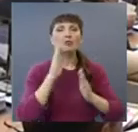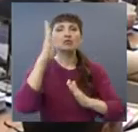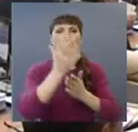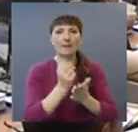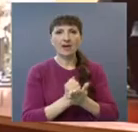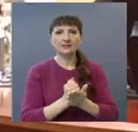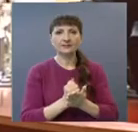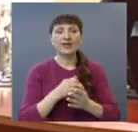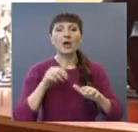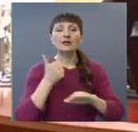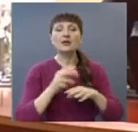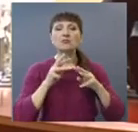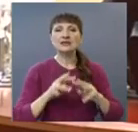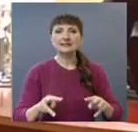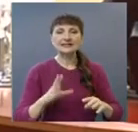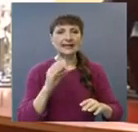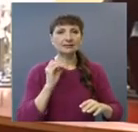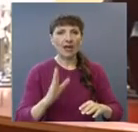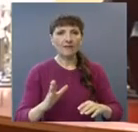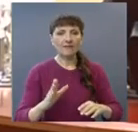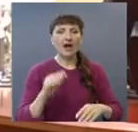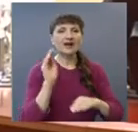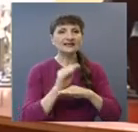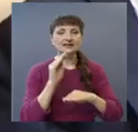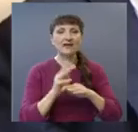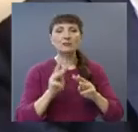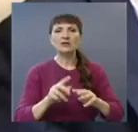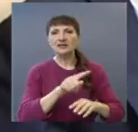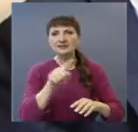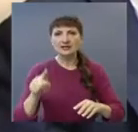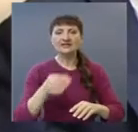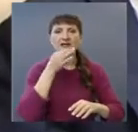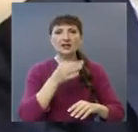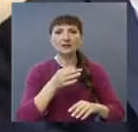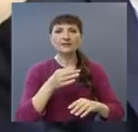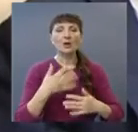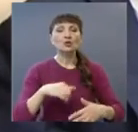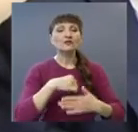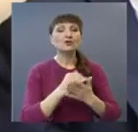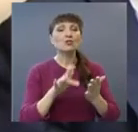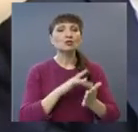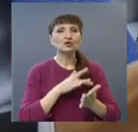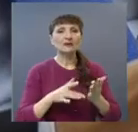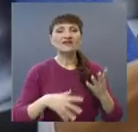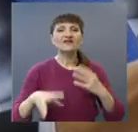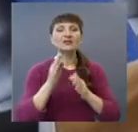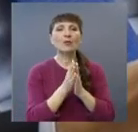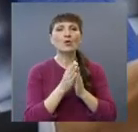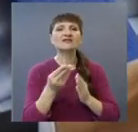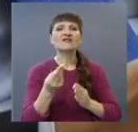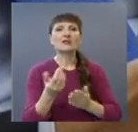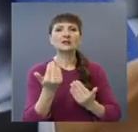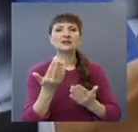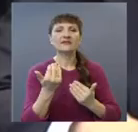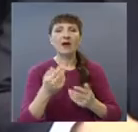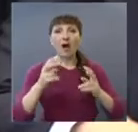Кроме того, премьер-министр Бакытжан Сагынтаев раскритиковал министров и отметил, что перед утверждением бюджета все просят финансирование,